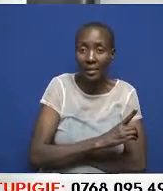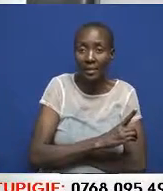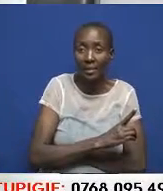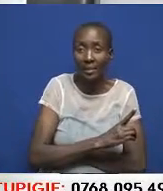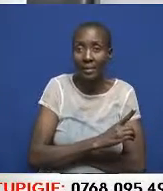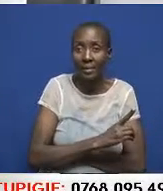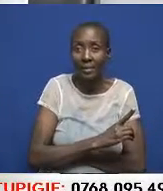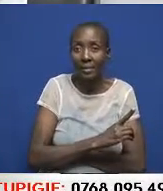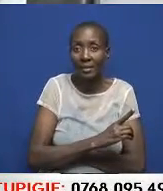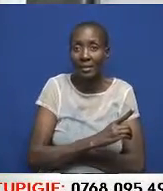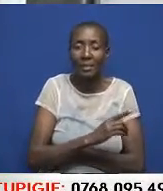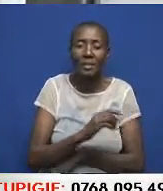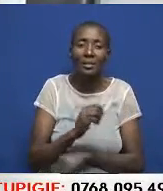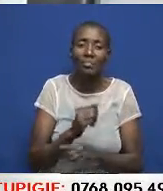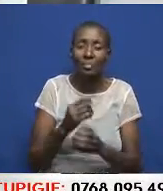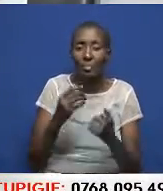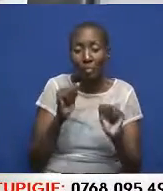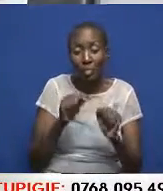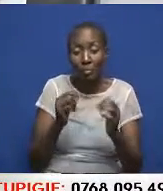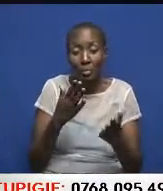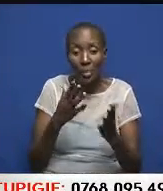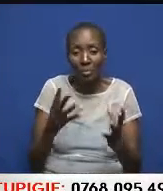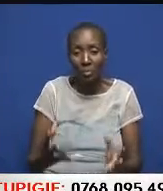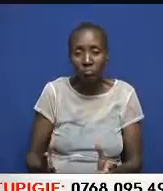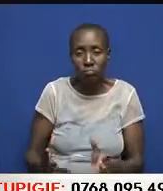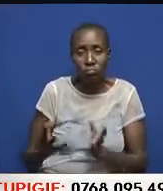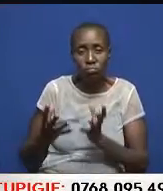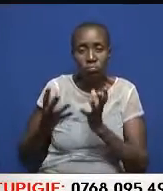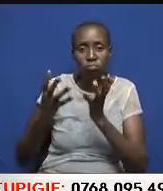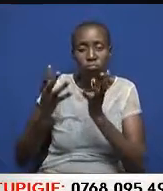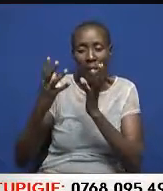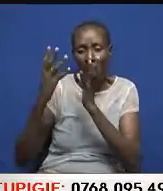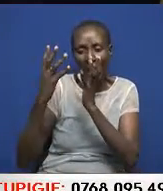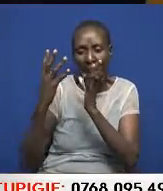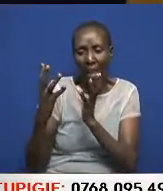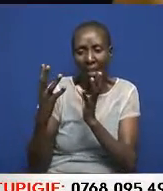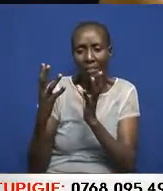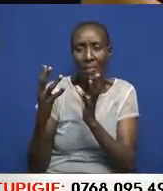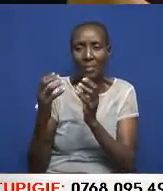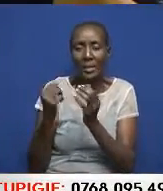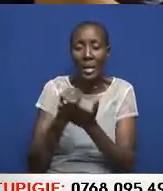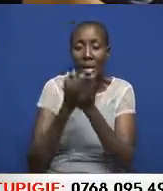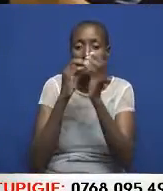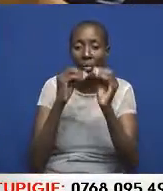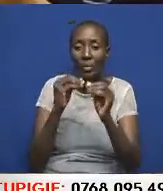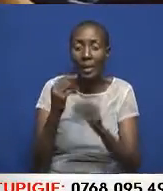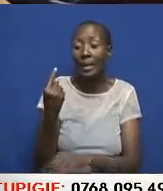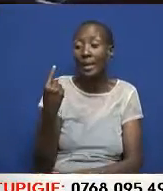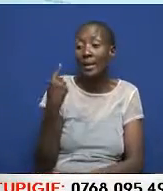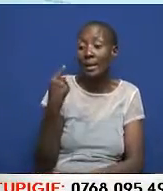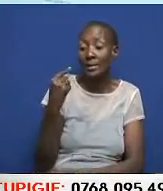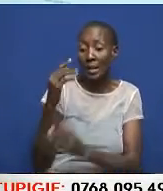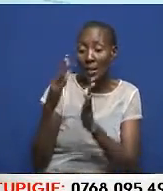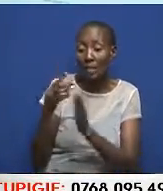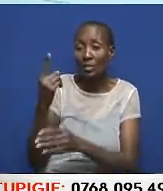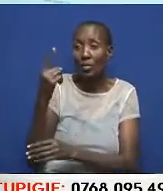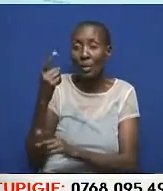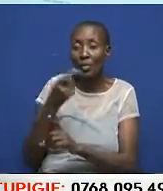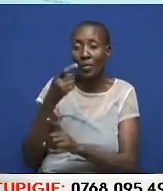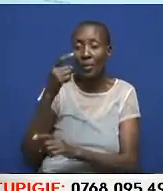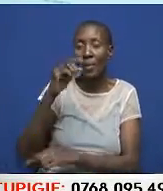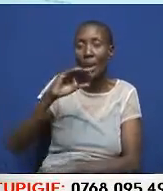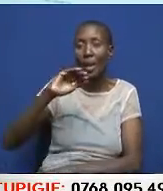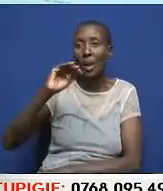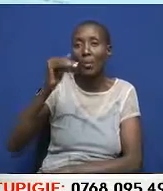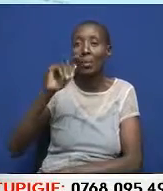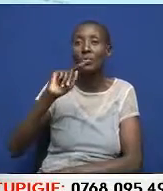lift a huge tank alone unassisted. Ni hivi majuzi tu ambapo mwanafunzi mmoja kutoka chuo kikuu cha Mount Kenya